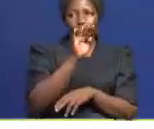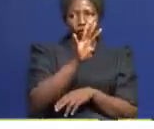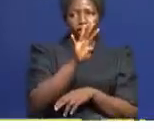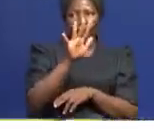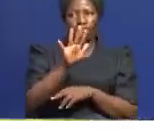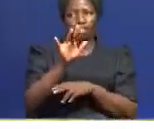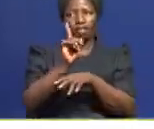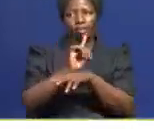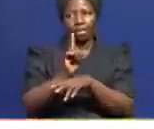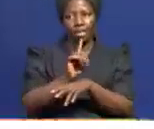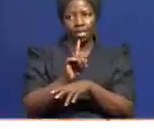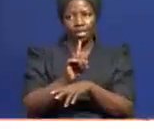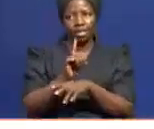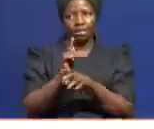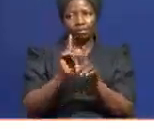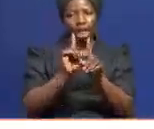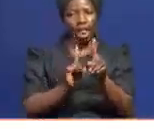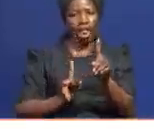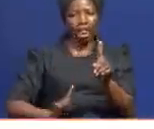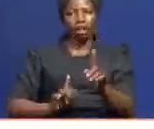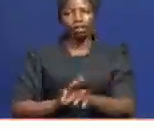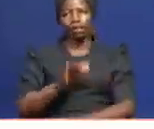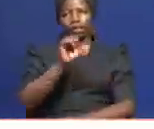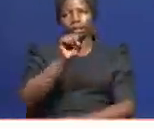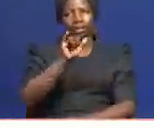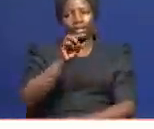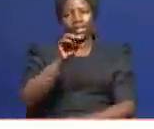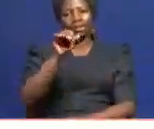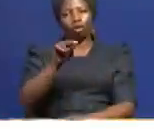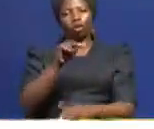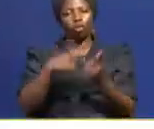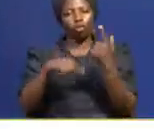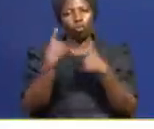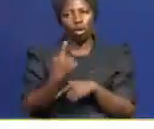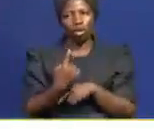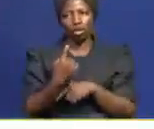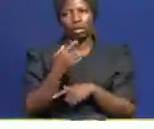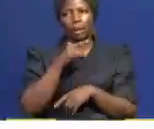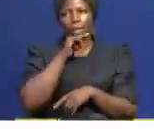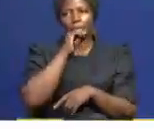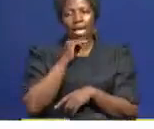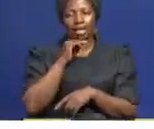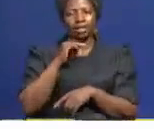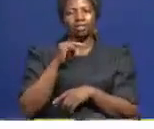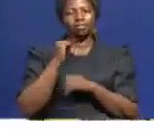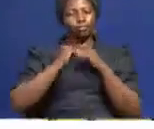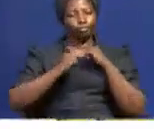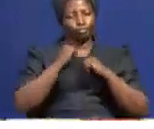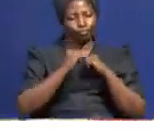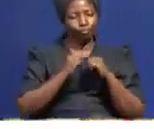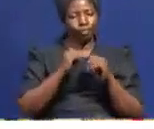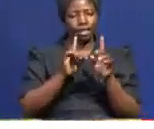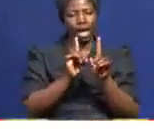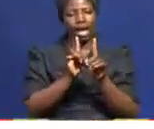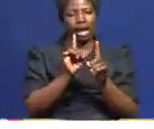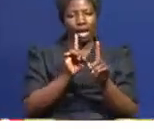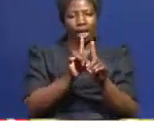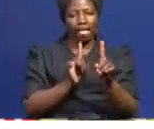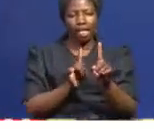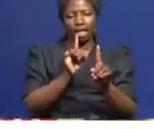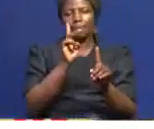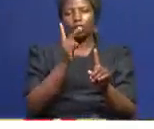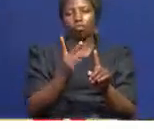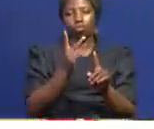Simon Washira alishinda shindano la wanaume kwa muda wa dakika 43 na sekunde 5 na kufuatiwa kwa karibu na Steven Tuku